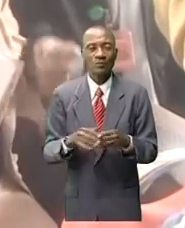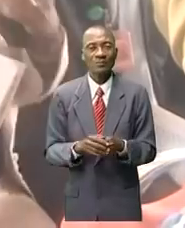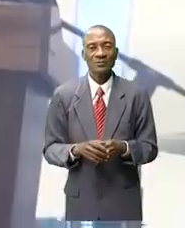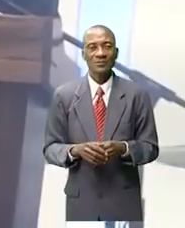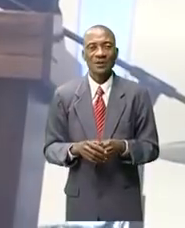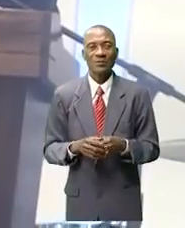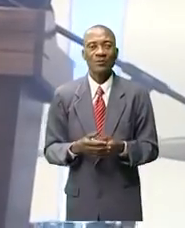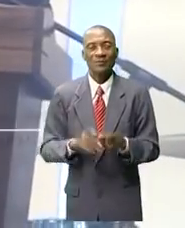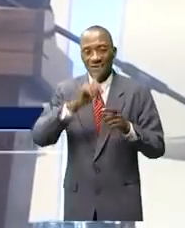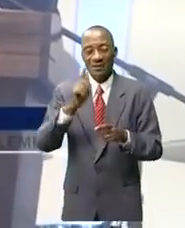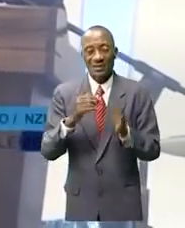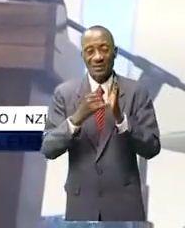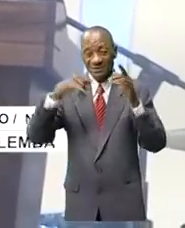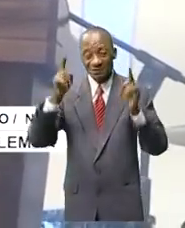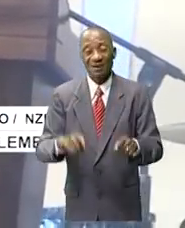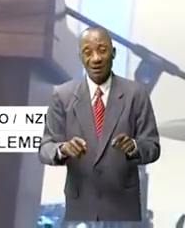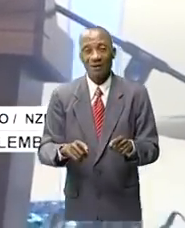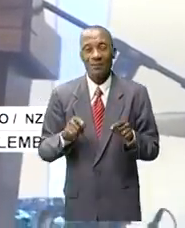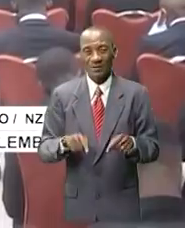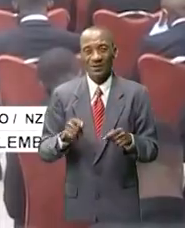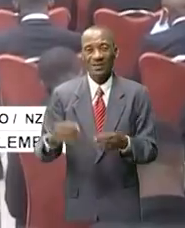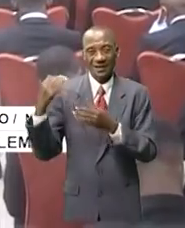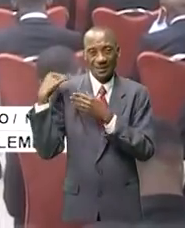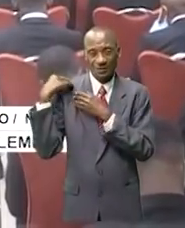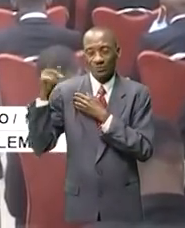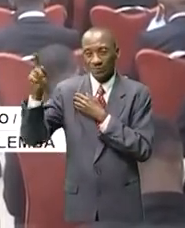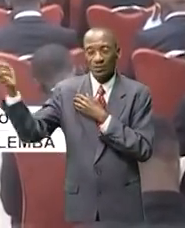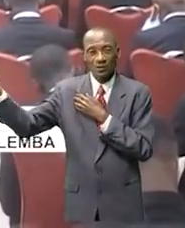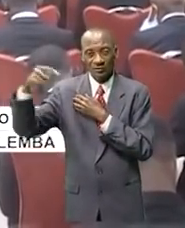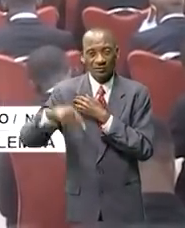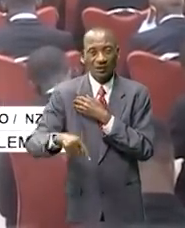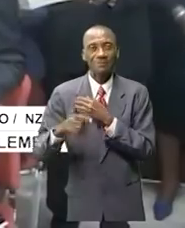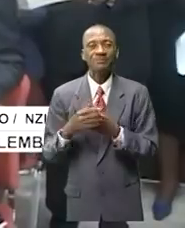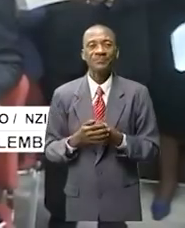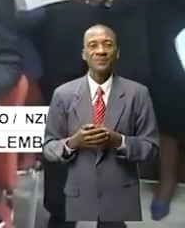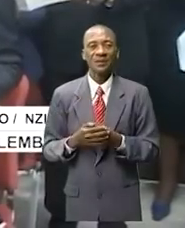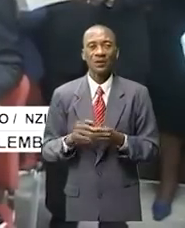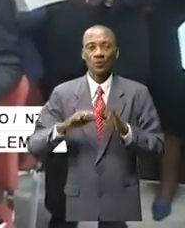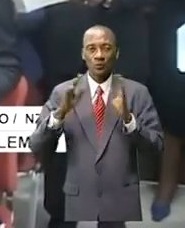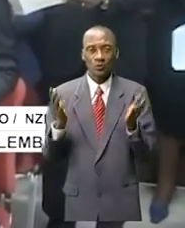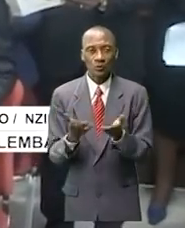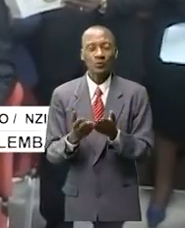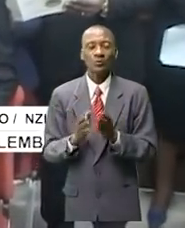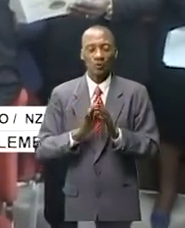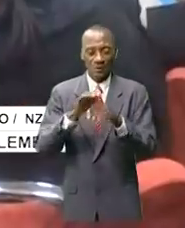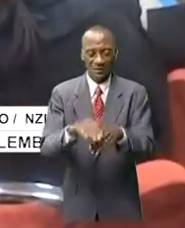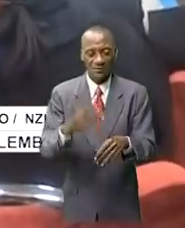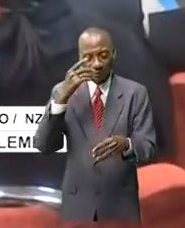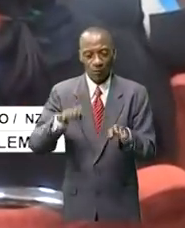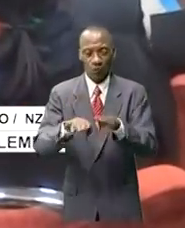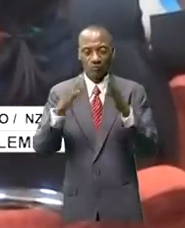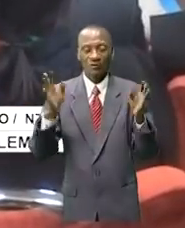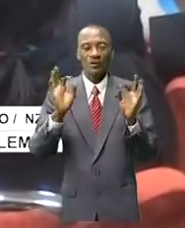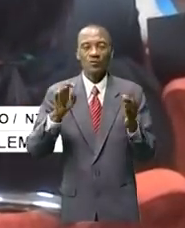ont été conviés à prendre part dans les temples pour la cérémonie de dédicace du nouveau centre. Chants et